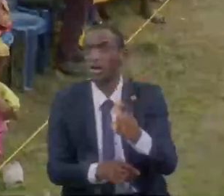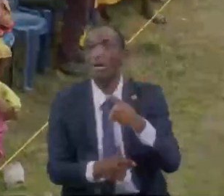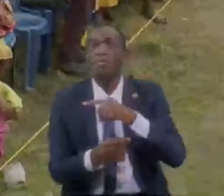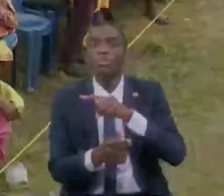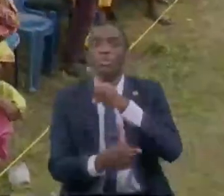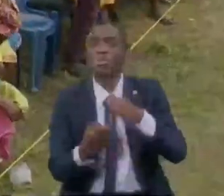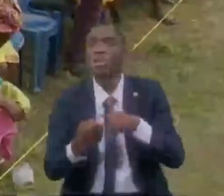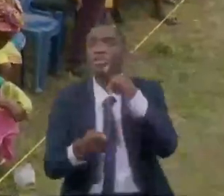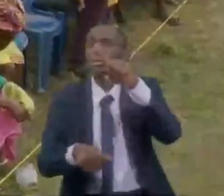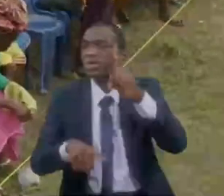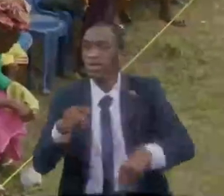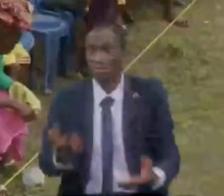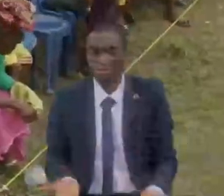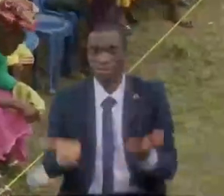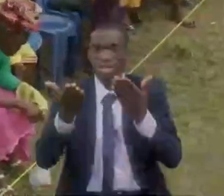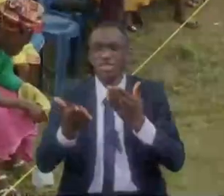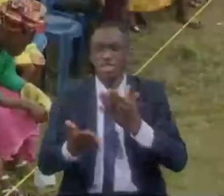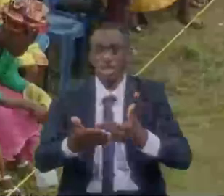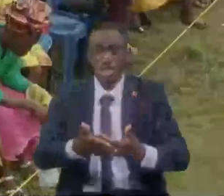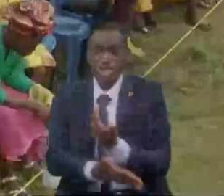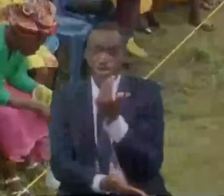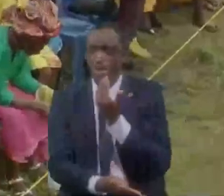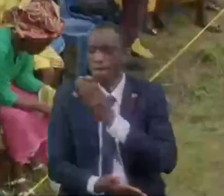suscite de Daniel audacieux.